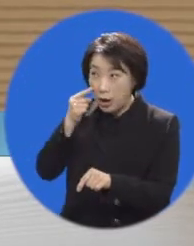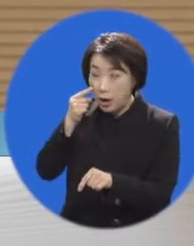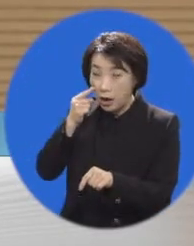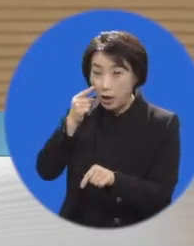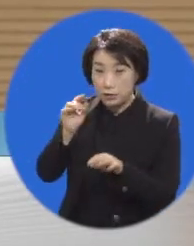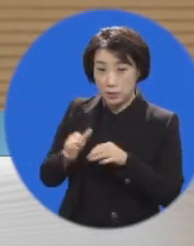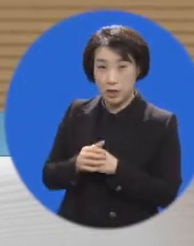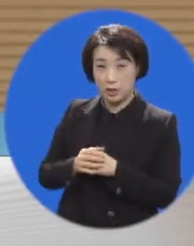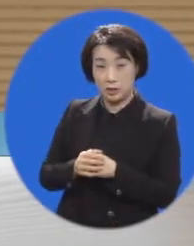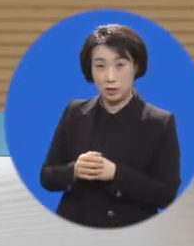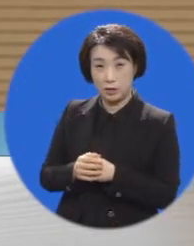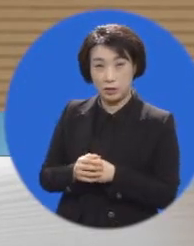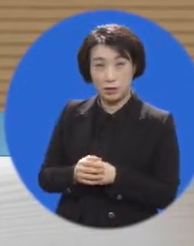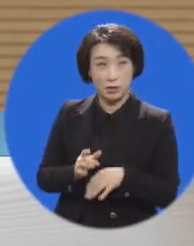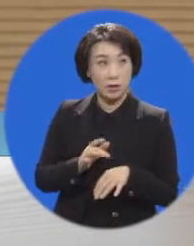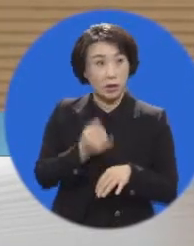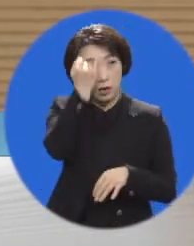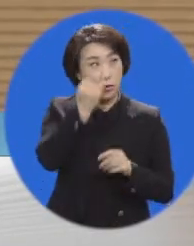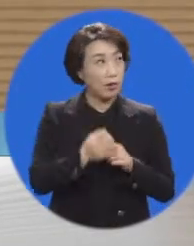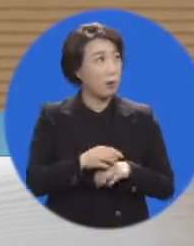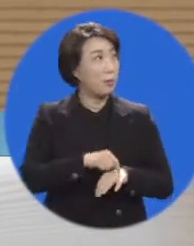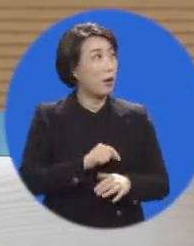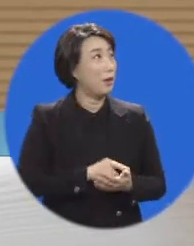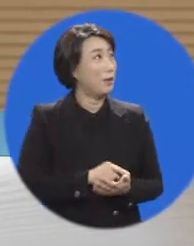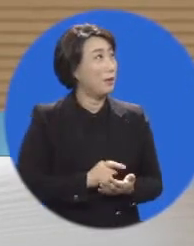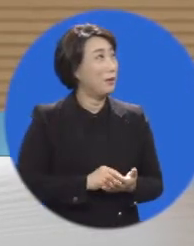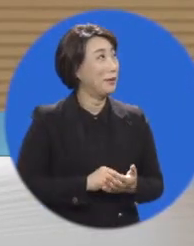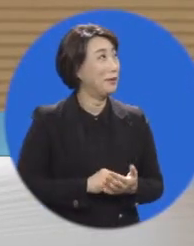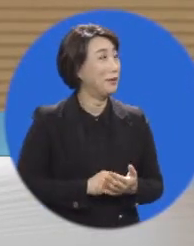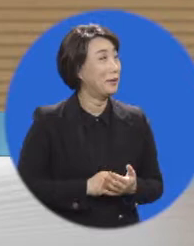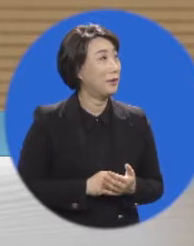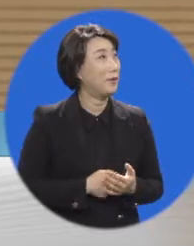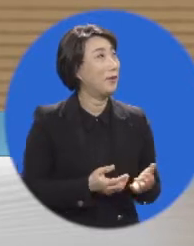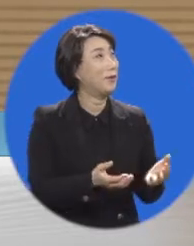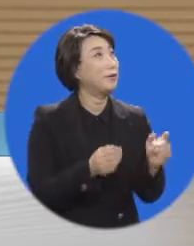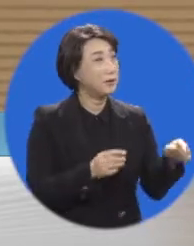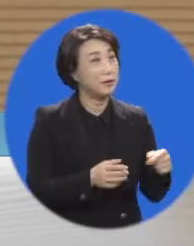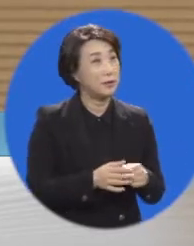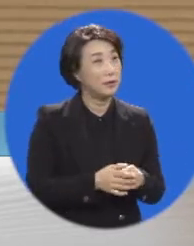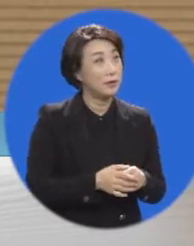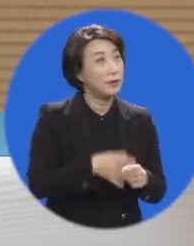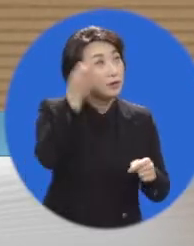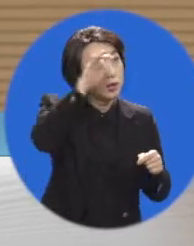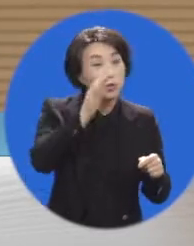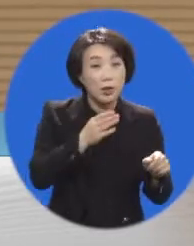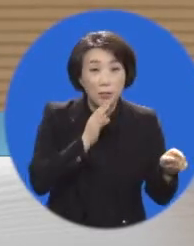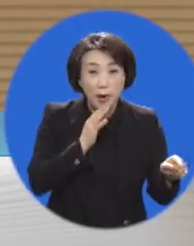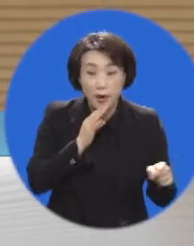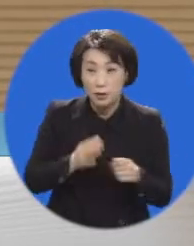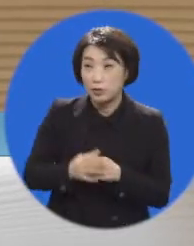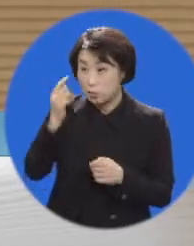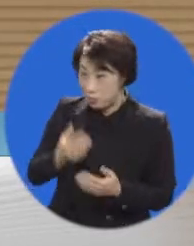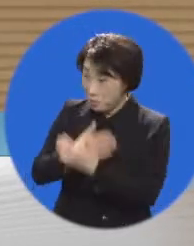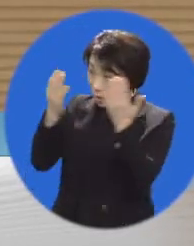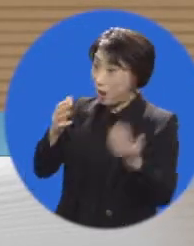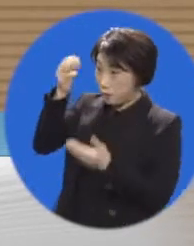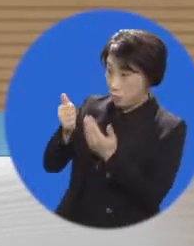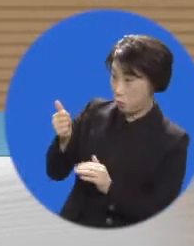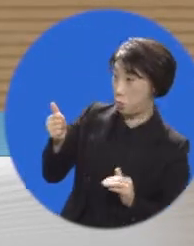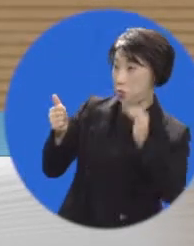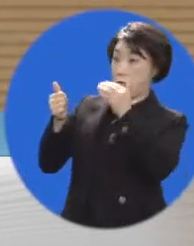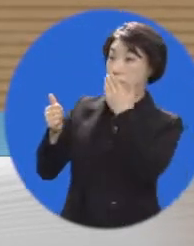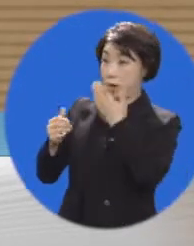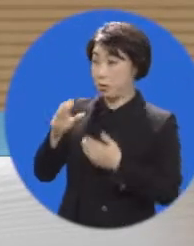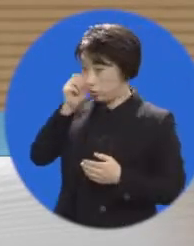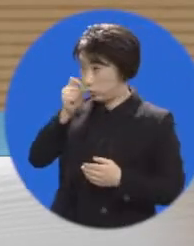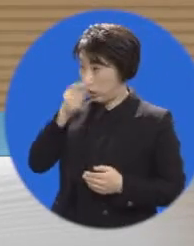심지어 마음으로 들어가 받아들여. 네가 눈이 밝아져 하나님처럼 돼. 선악을 알게